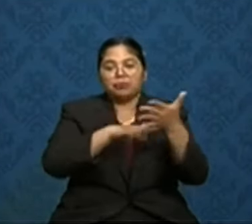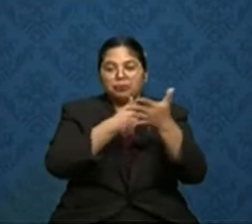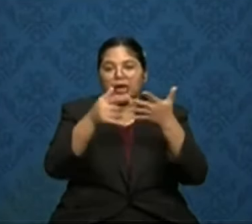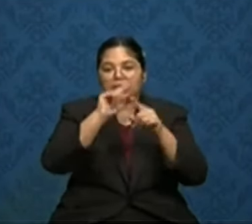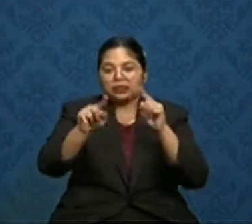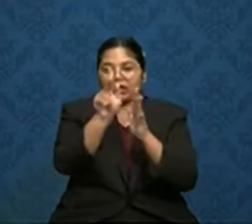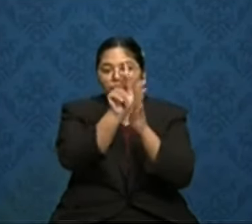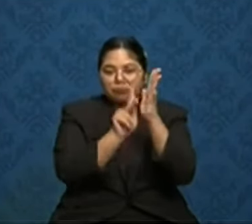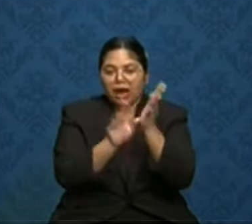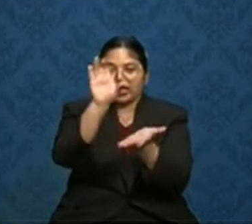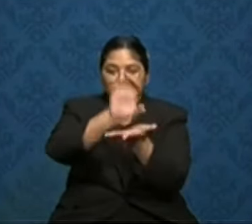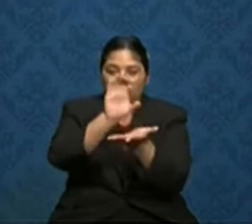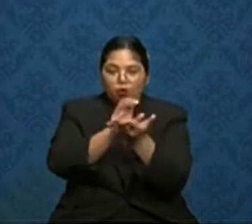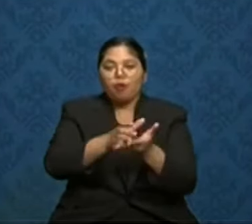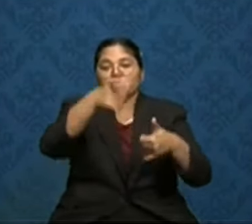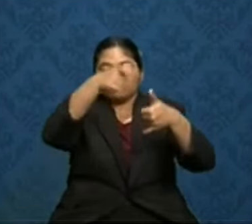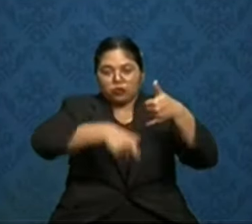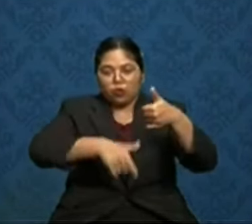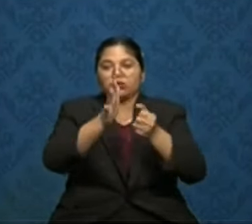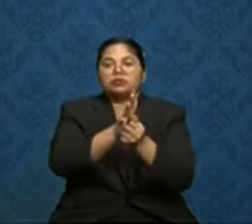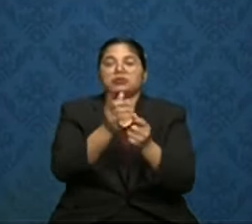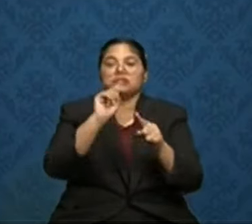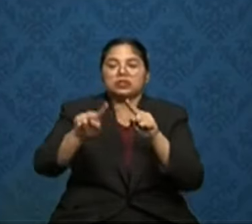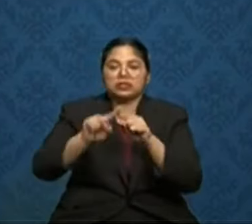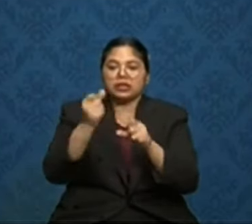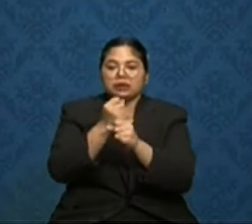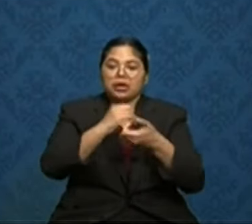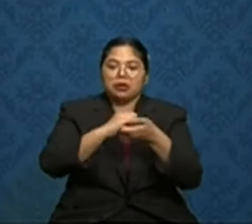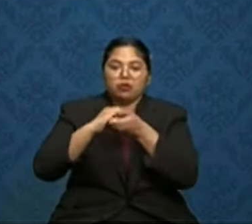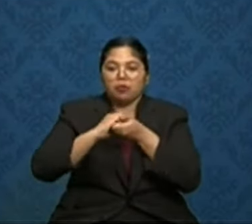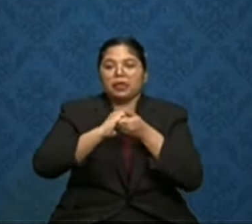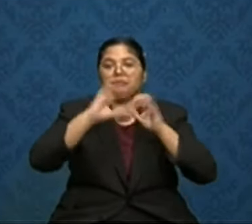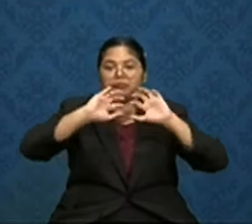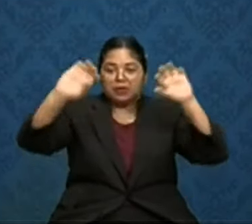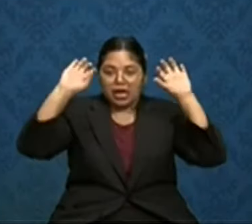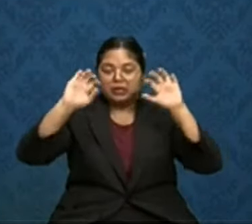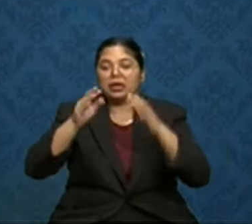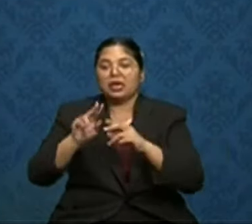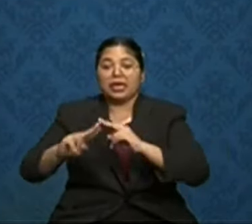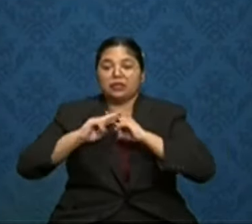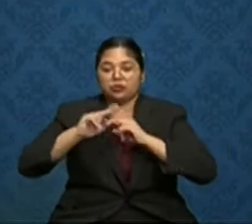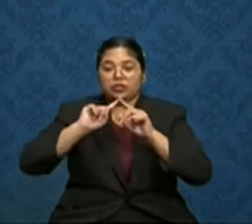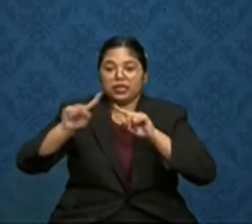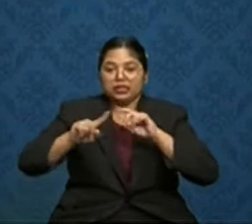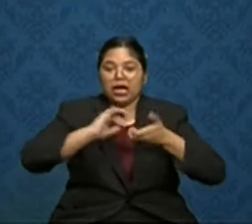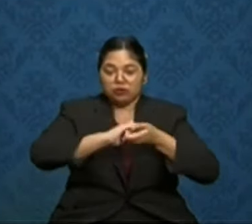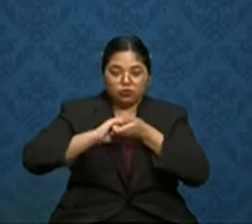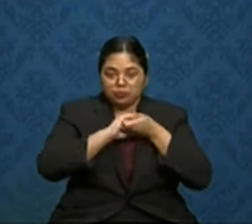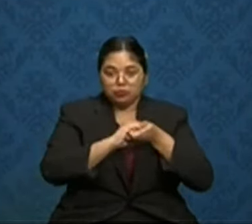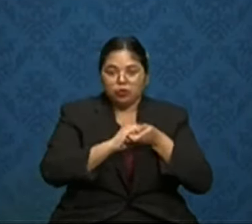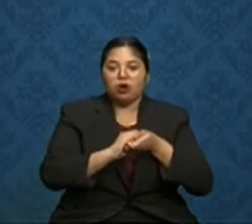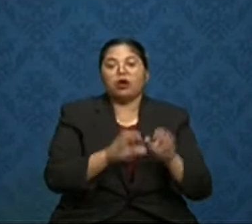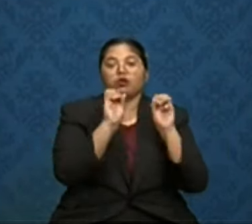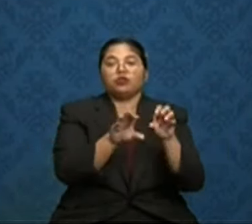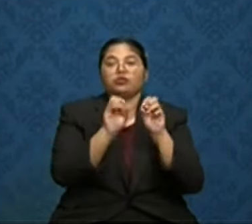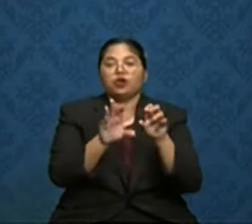จัดระบบงบประมาณบุคลากรการทำงานร่วมกันของภาครัฐและเอกชนรวมทั้งการปลูกฝังค่านิย